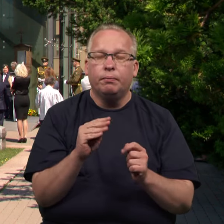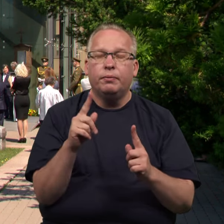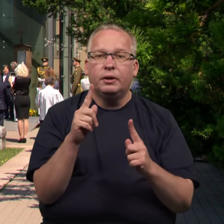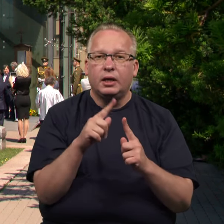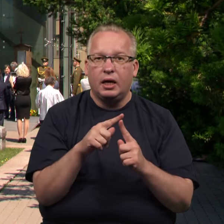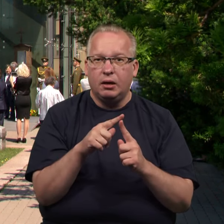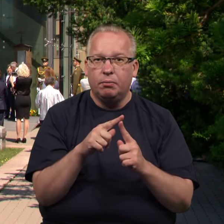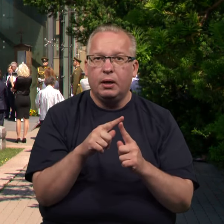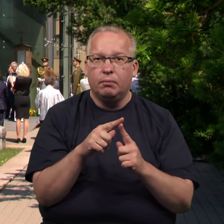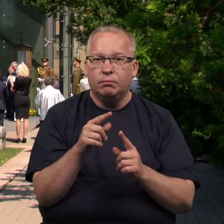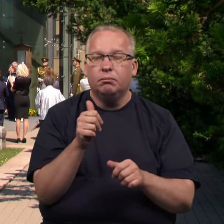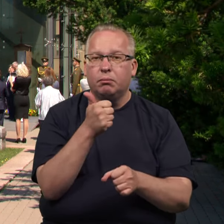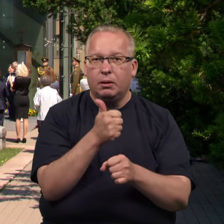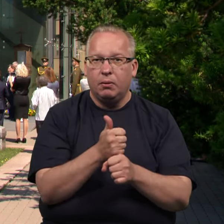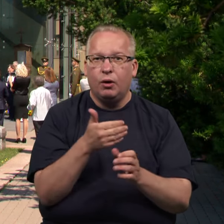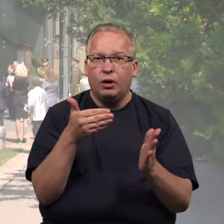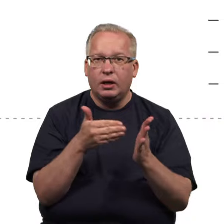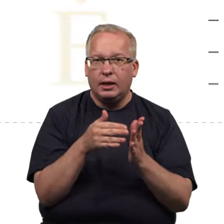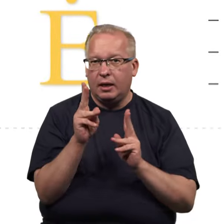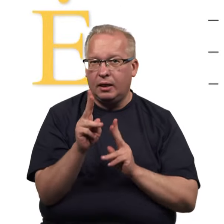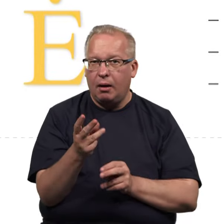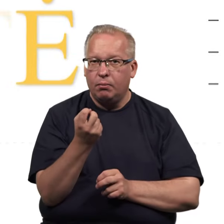lapkričio 13 dienos.